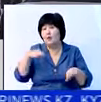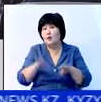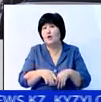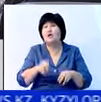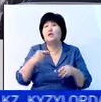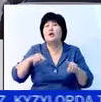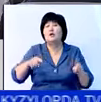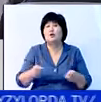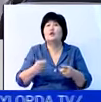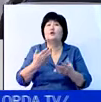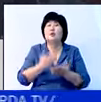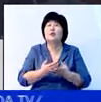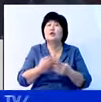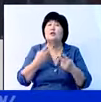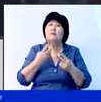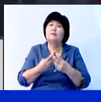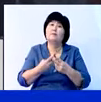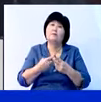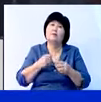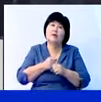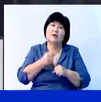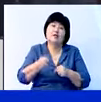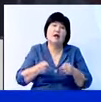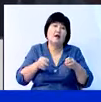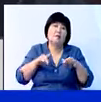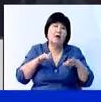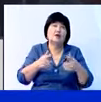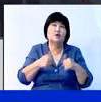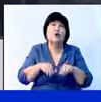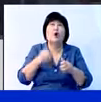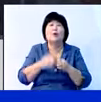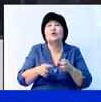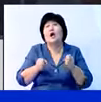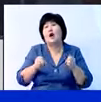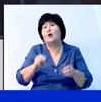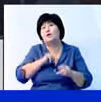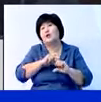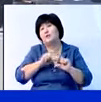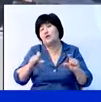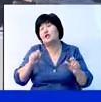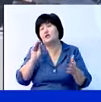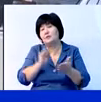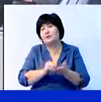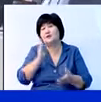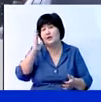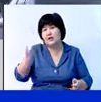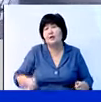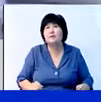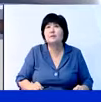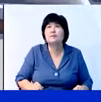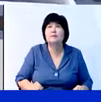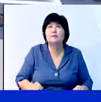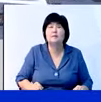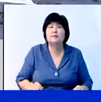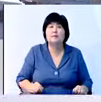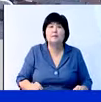күзетпен ұстауда қалдырылып, бас бостандығынан айыру жазасын қылмыстық атқару жүйесінің орташа қауіпсіз мекемесінде өтеу белгіленді. Асқар Тәжиев, Бауыржан Қожамұрат,